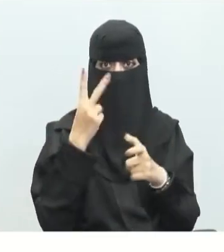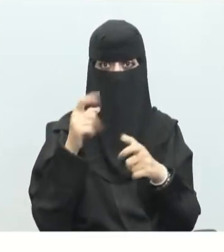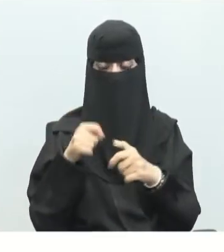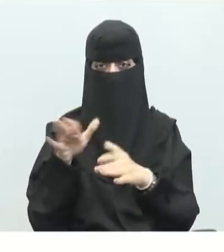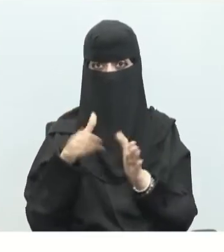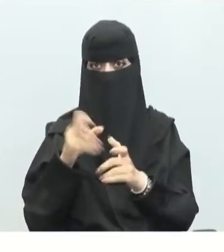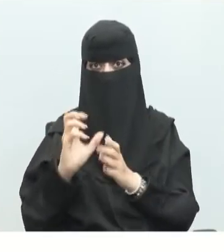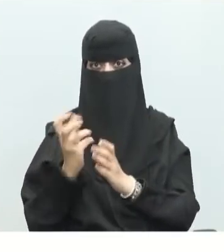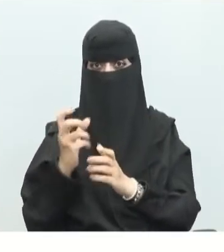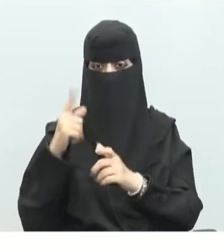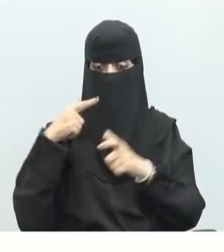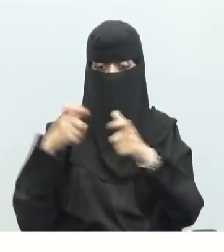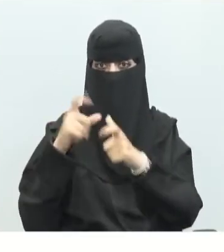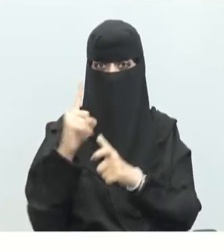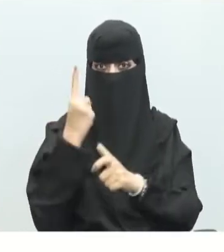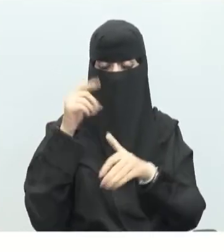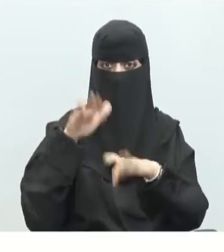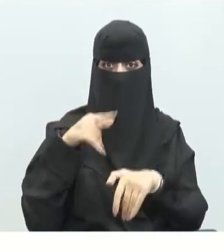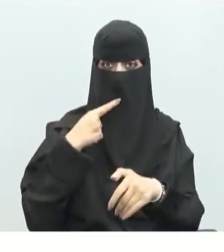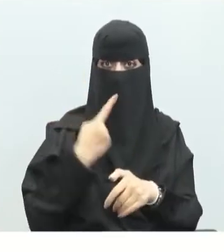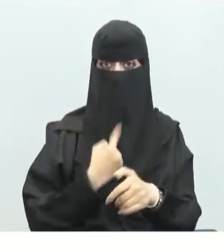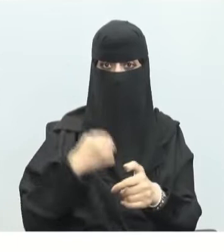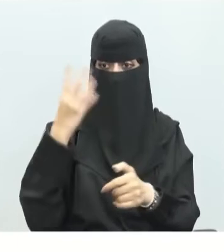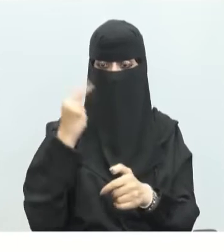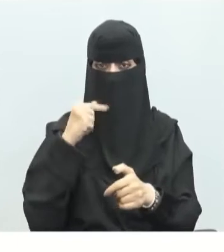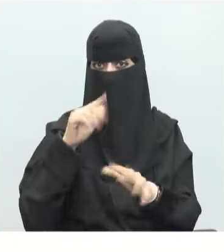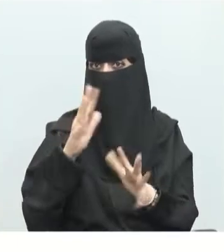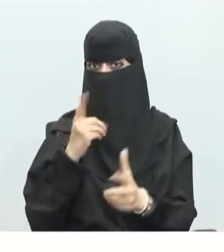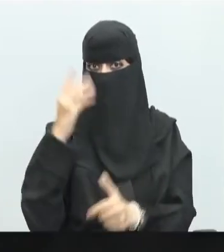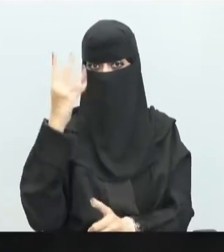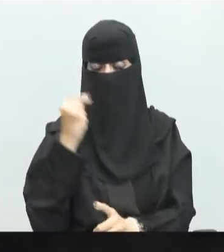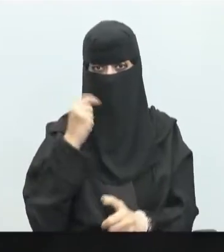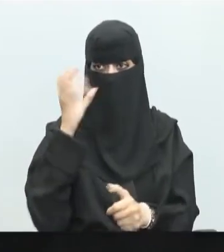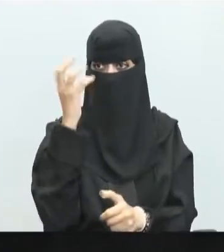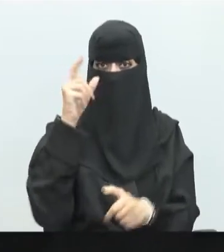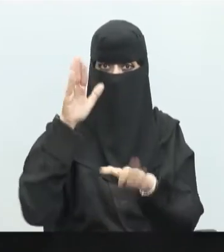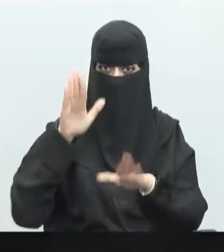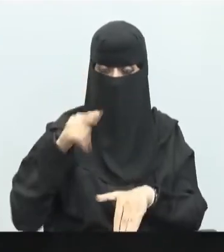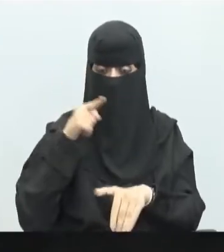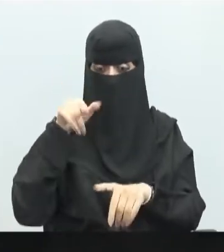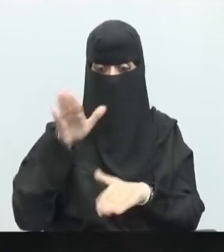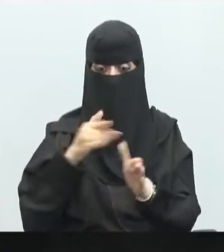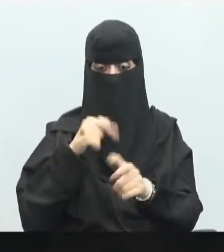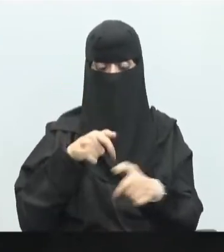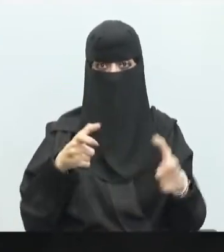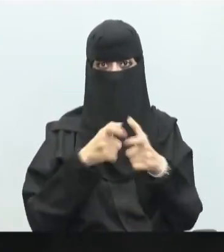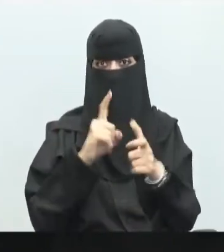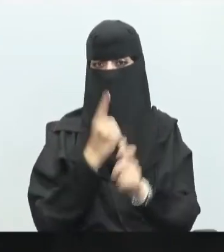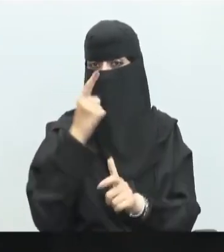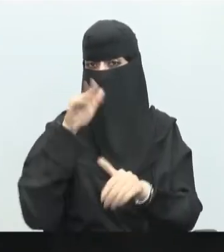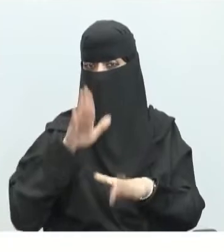الكرات المجموعه الاولى نريد ان نعد كم عدد الكرات التي توجد في هذه المجموعه